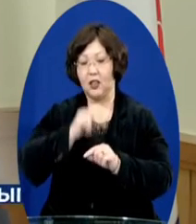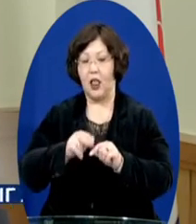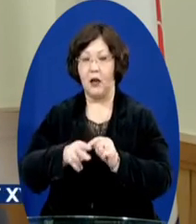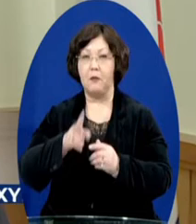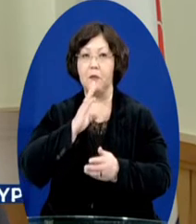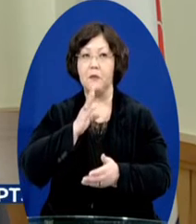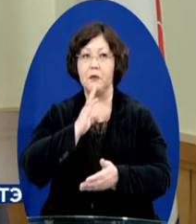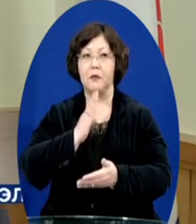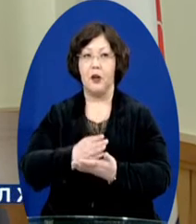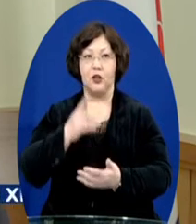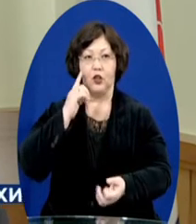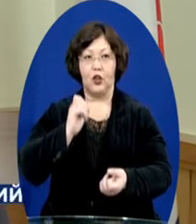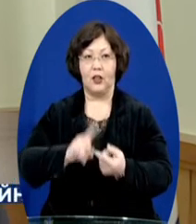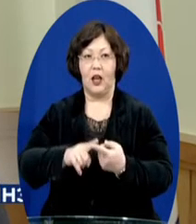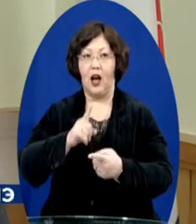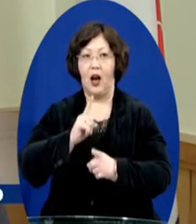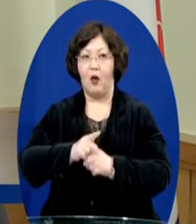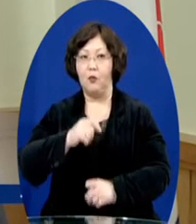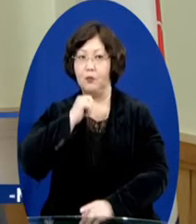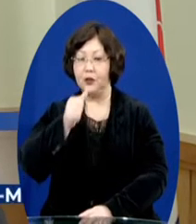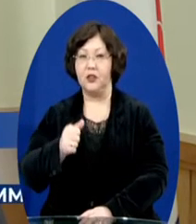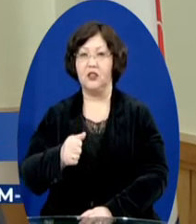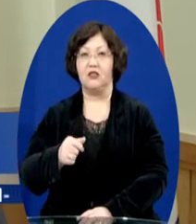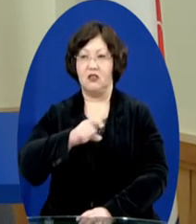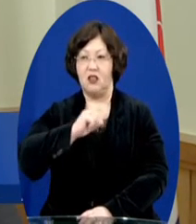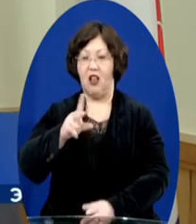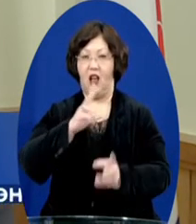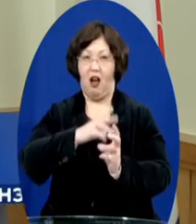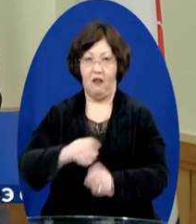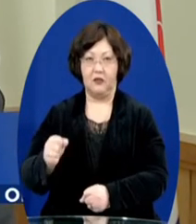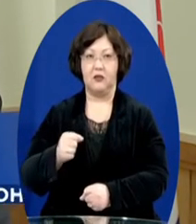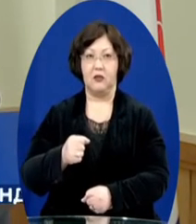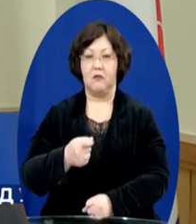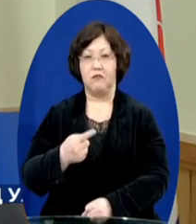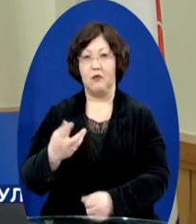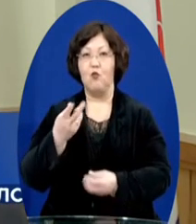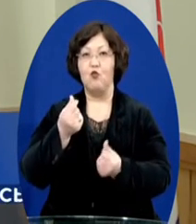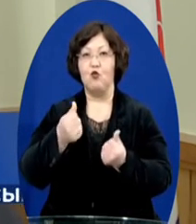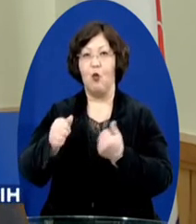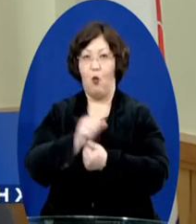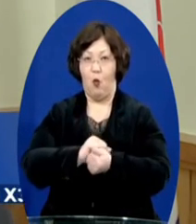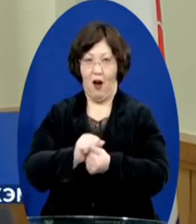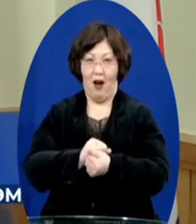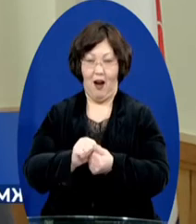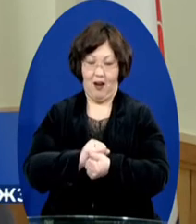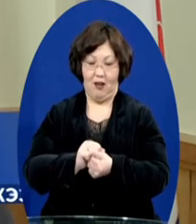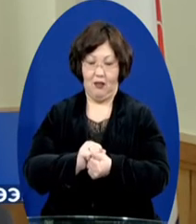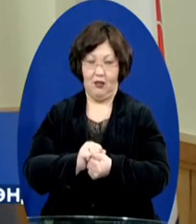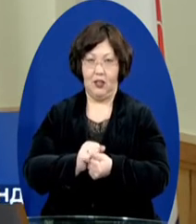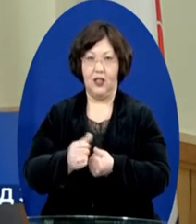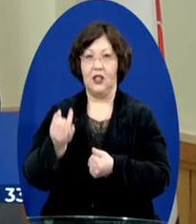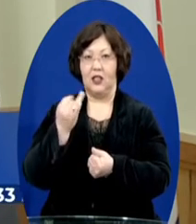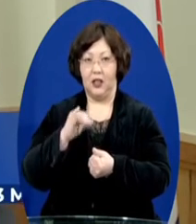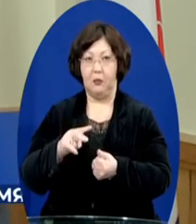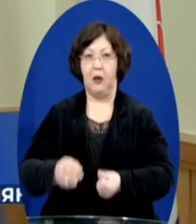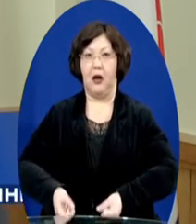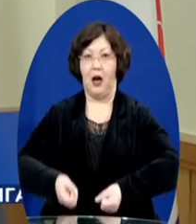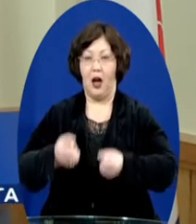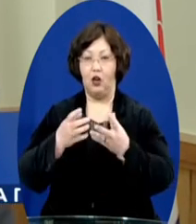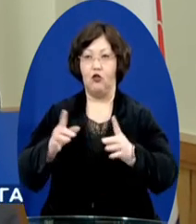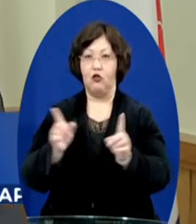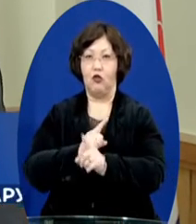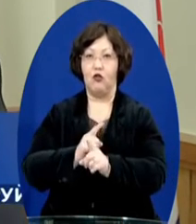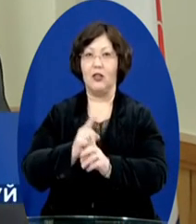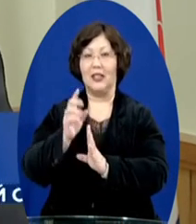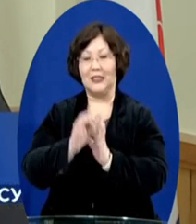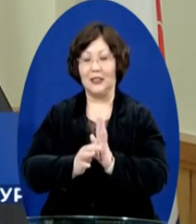тусаар авсан бас одоо банкны хэмжээний зээлүүд бол байна. Энэ бол үндсэндээ тэр мөн угаах зүйл ангаар одоо зүүчлэгдэл явах зүгт ингэх юм болоо тэр